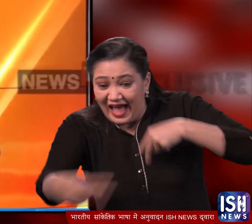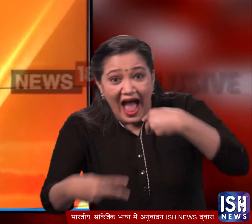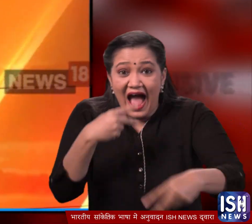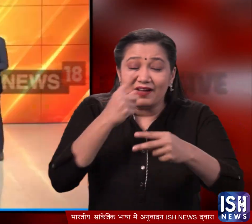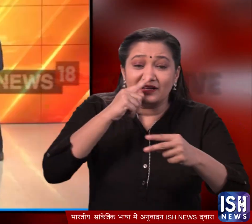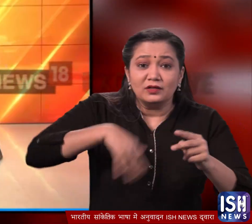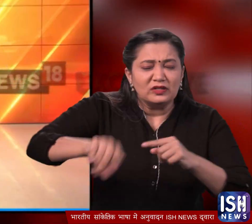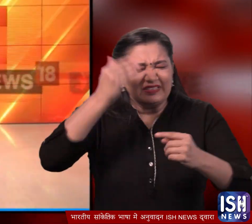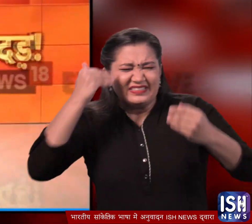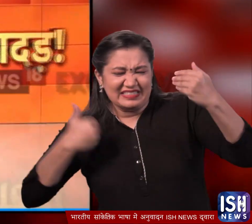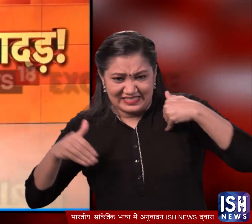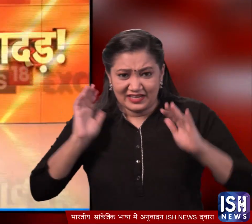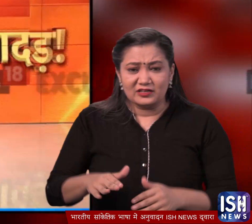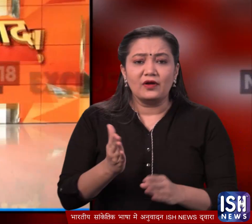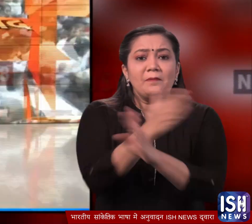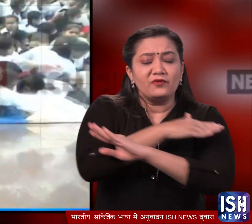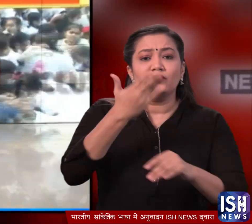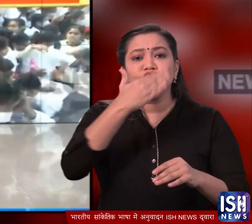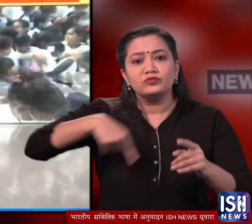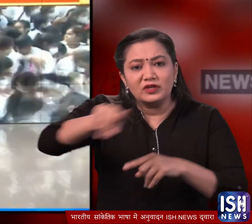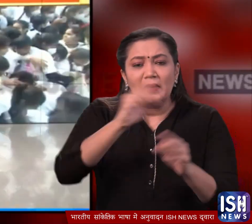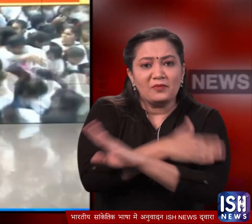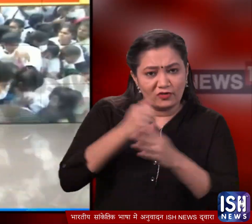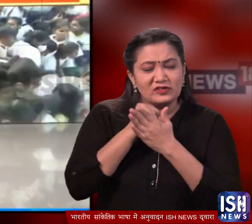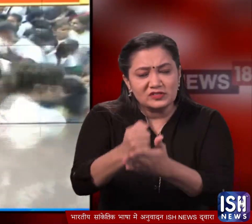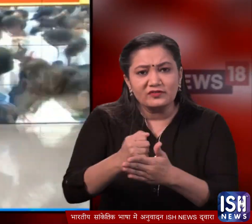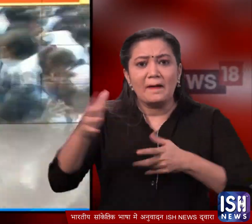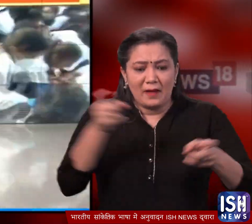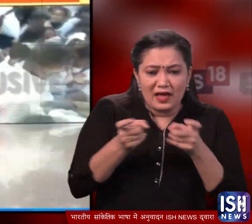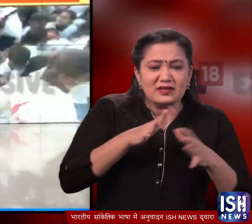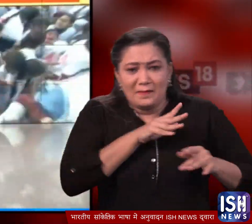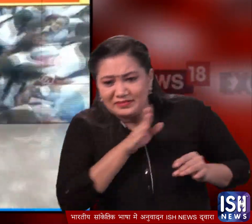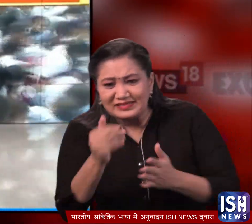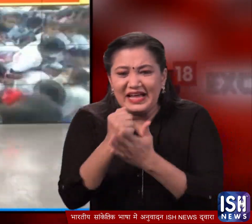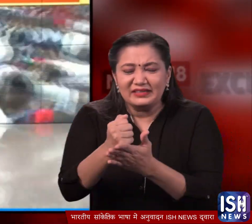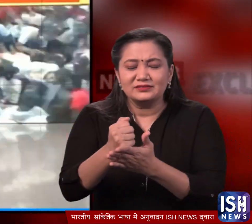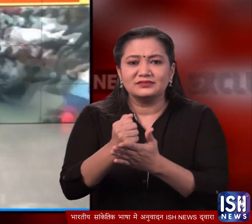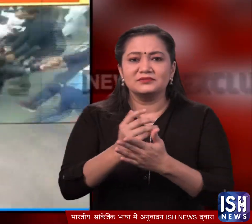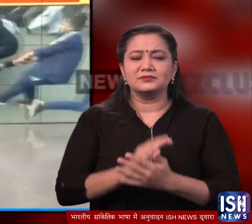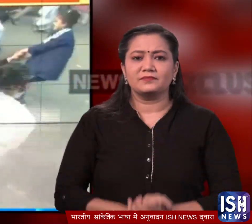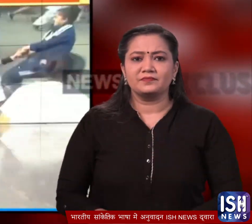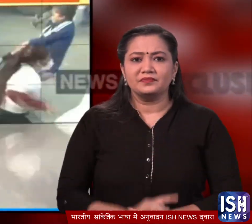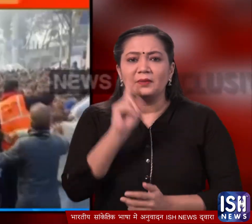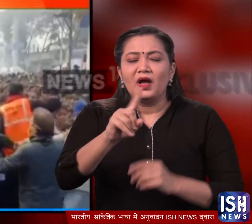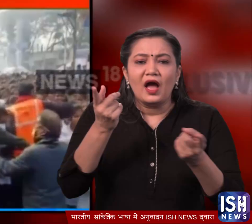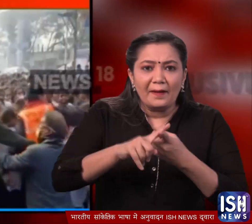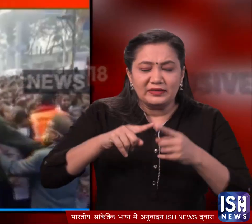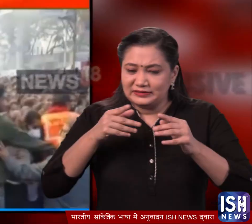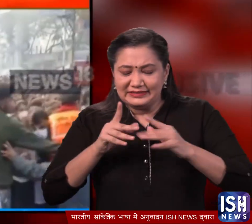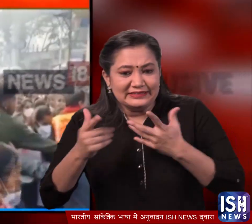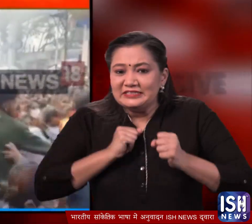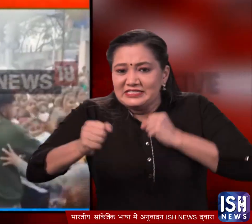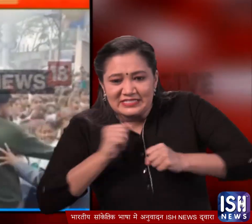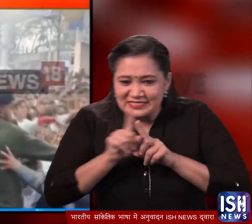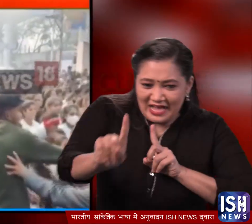गए। भगदड़ में जमीन पर गिरने वाली छात्राओं को चोट भी लगी। इससे पहले इन छात्राओं को बचाने के लिए आयोजक आगे आए,